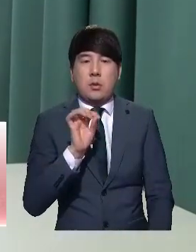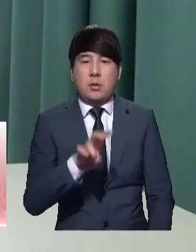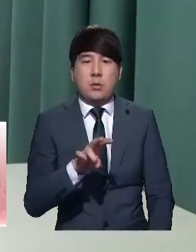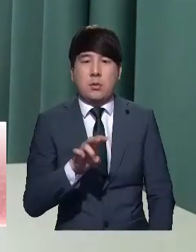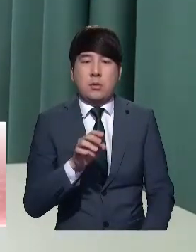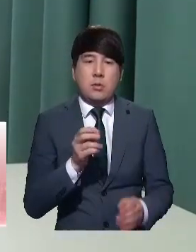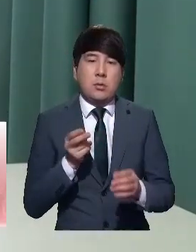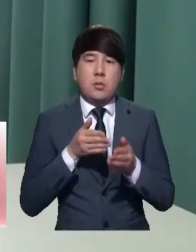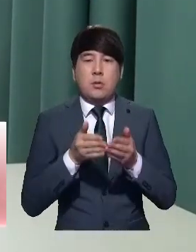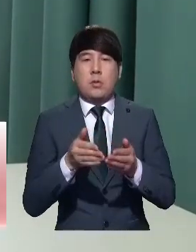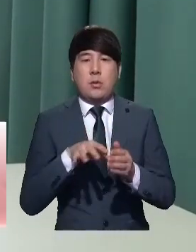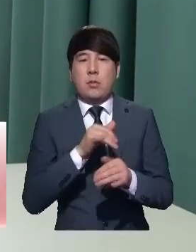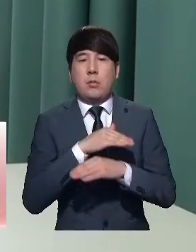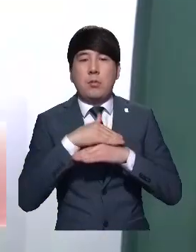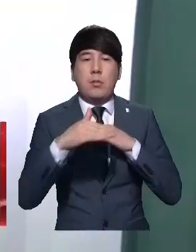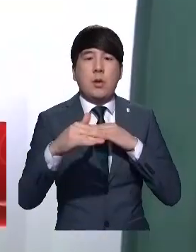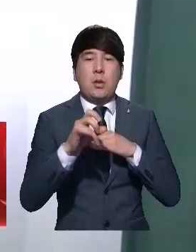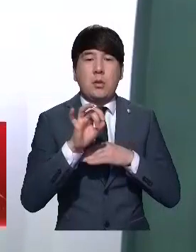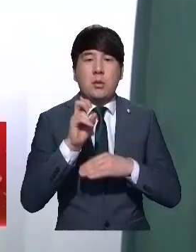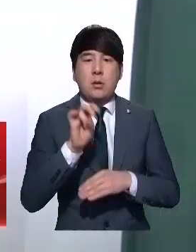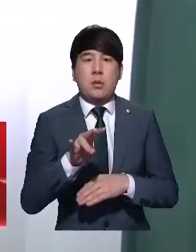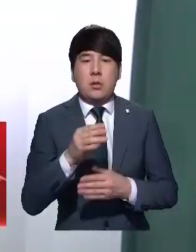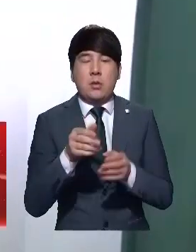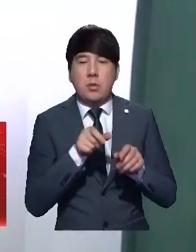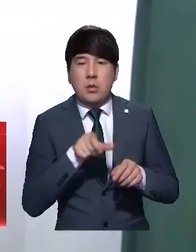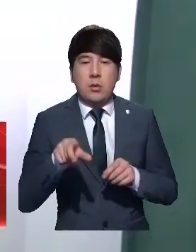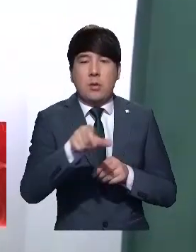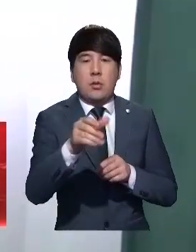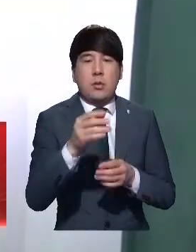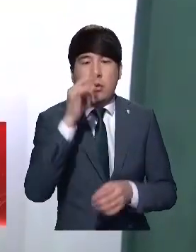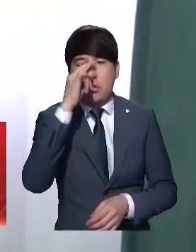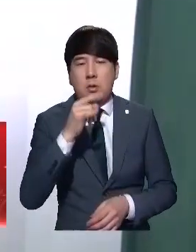судоходный, и самая большая река в Казахстане. Мы ее должны сегодня думать, как ее использовать.